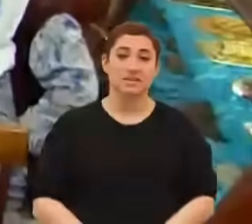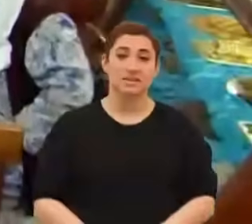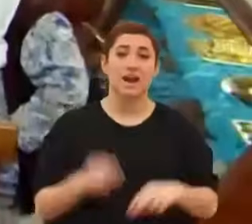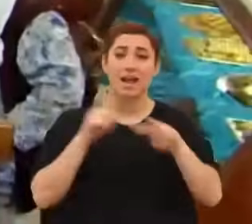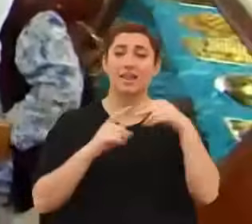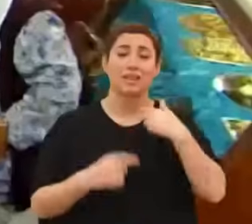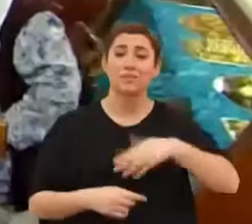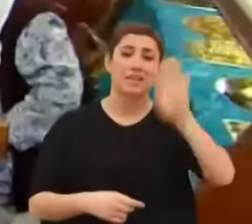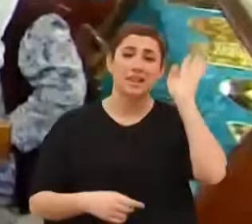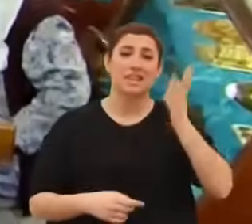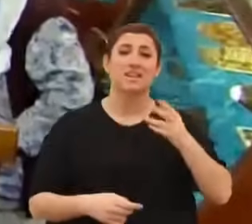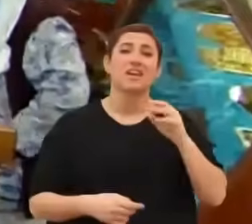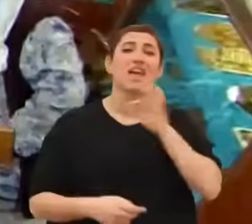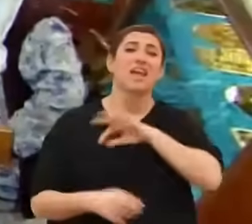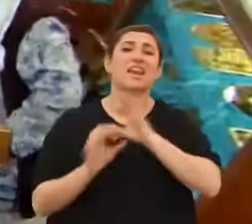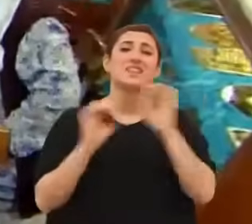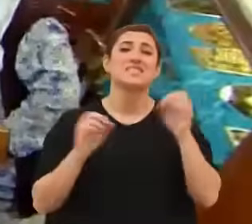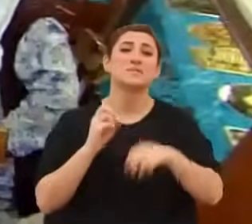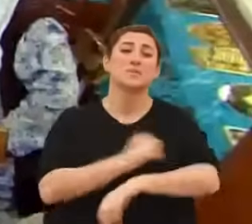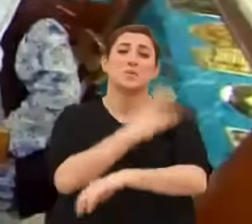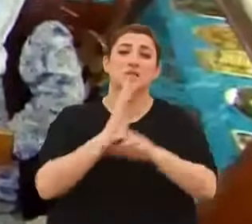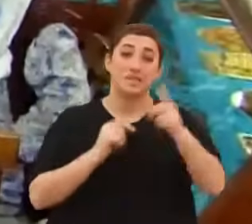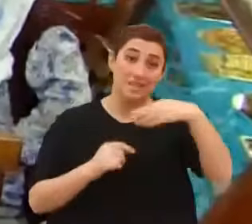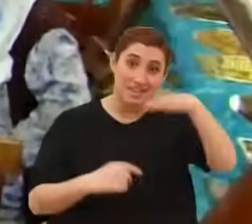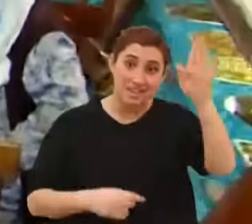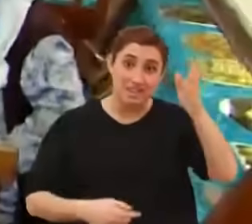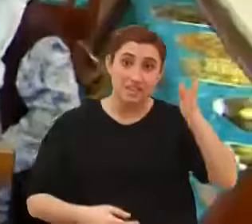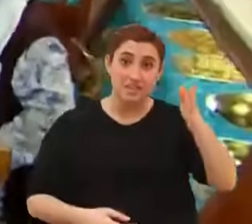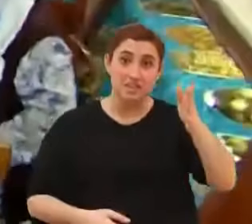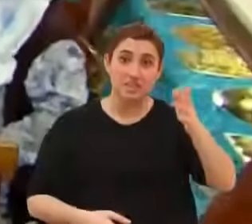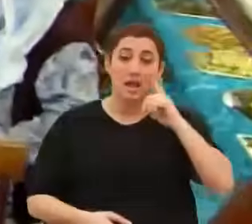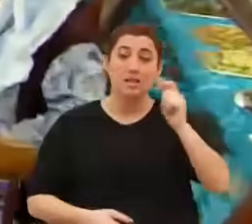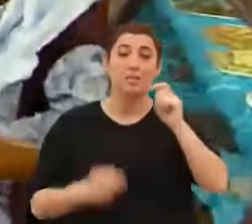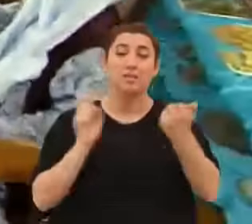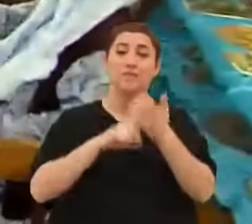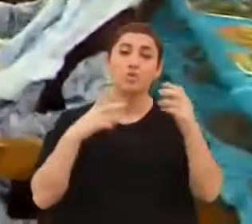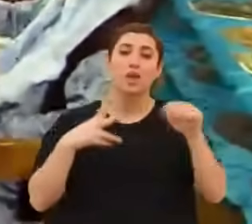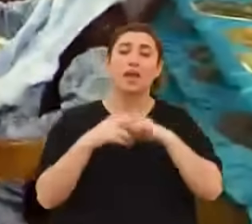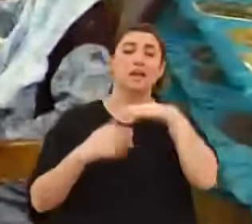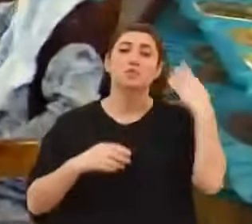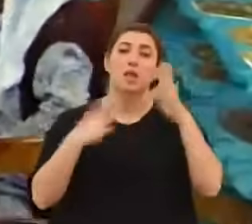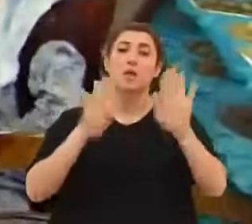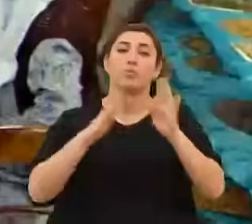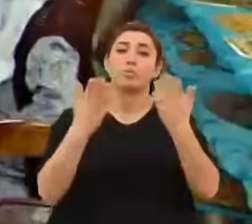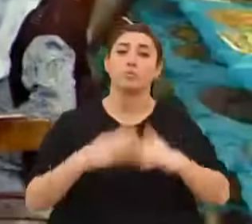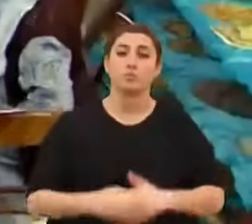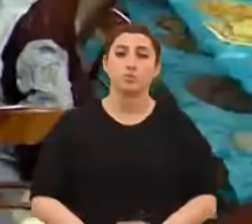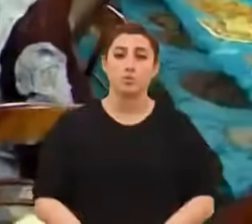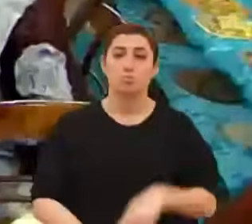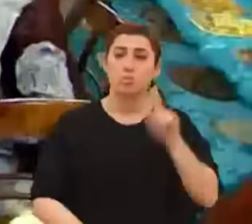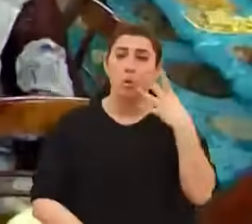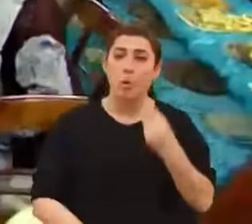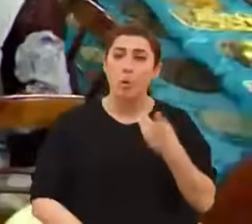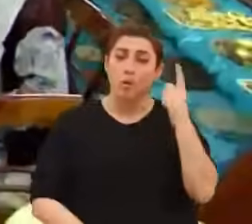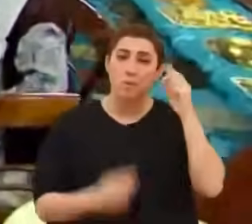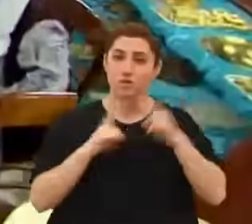git. Gereksiz duygusallık. Hadi çık içine. Adamı tavır kesmiş. Gidin bırak. Allah seni be. Burada ne oluyor